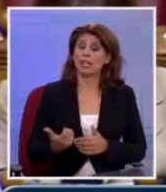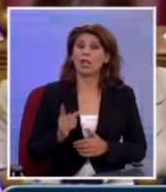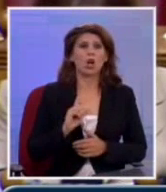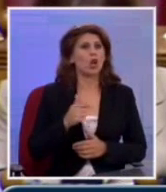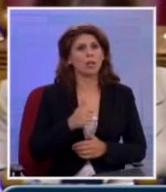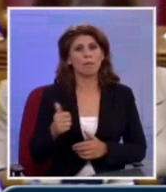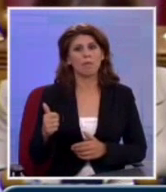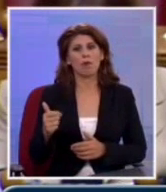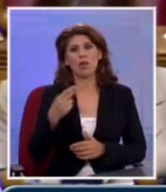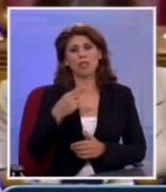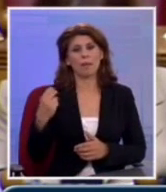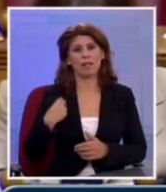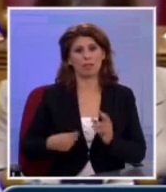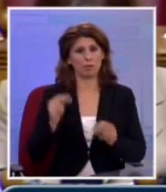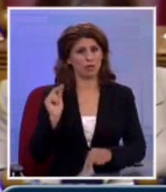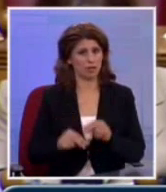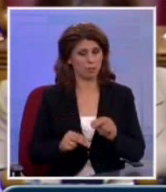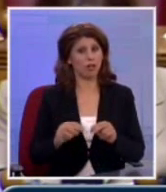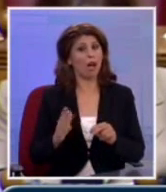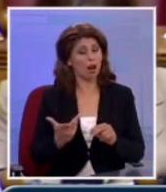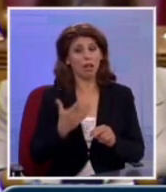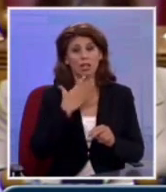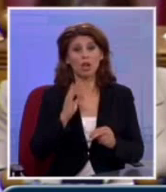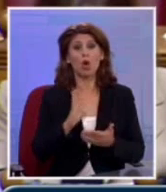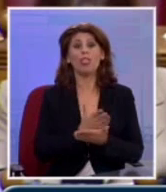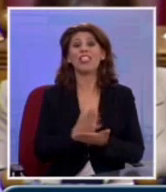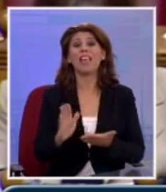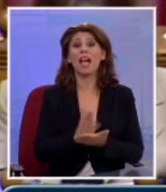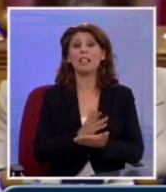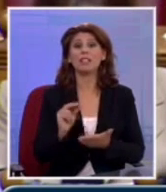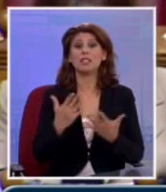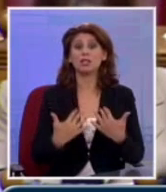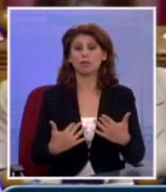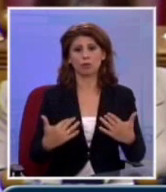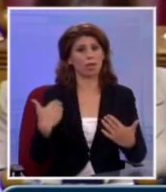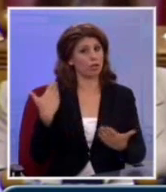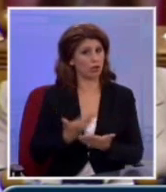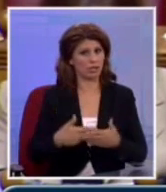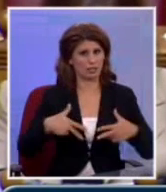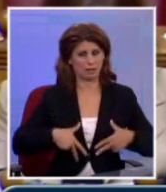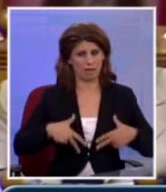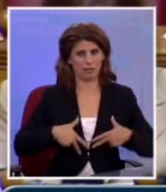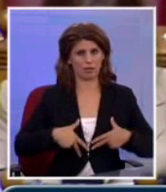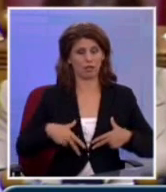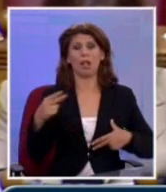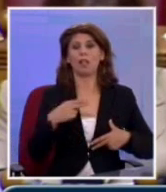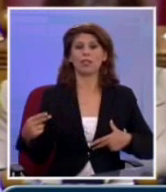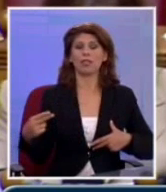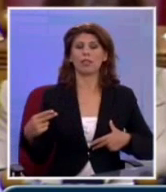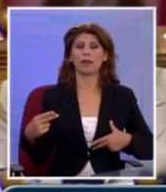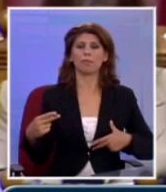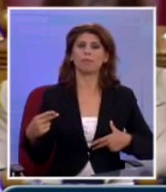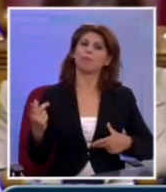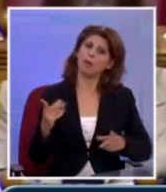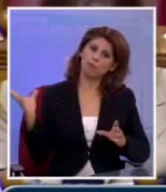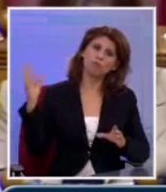μόνο θέμα δημοψηφίσματος, αλλά και λόγω διάλυσης της Βουλής, αν το ζητήσει η κυβέρνηση, ζήτημα που ανάγεται στην εθνική